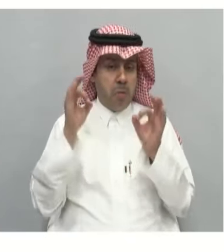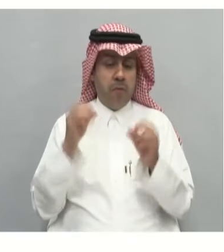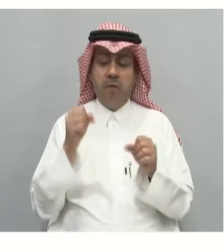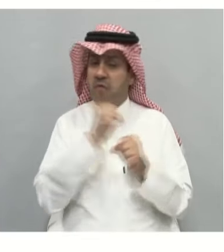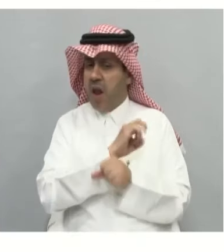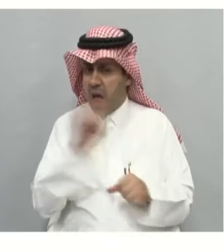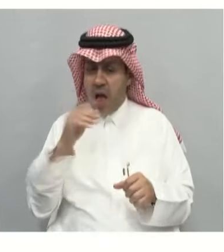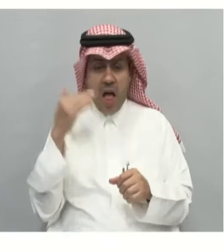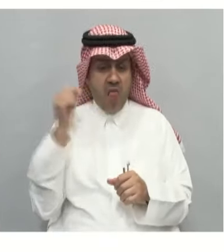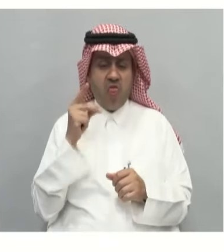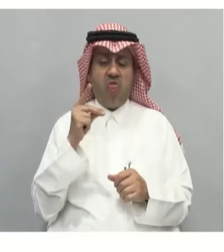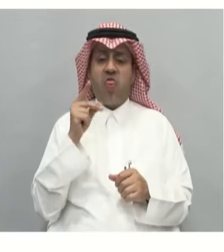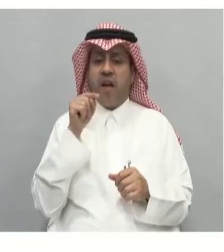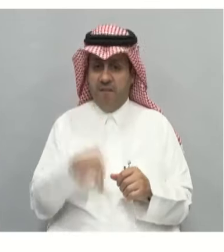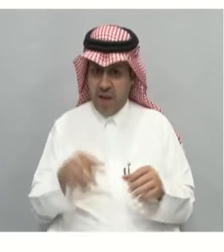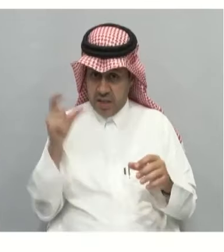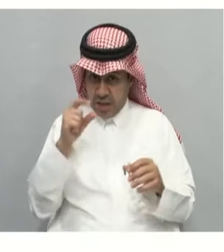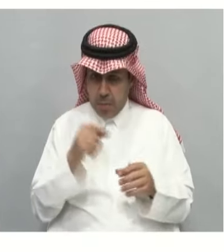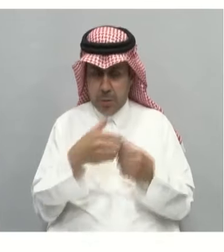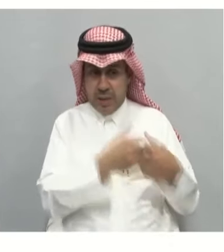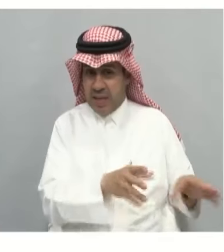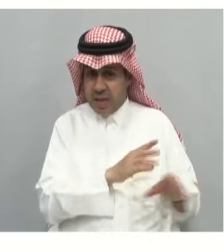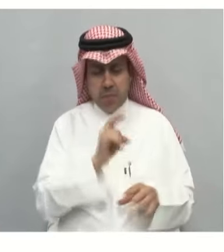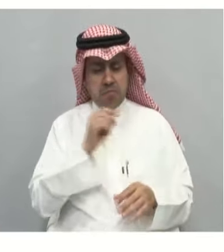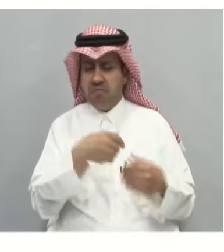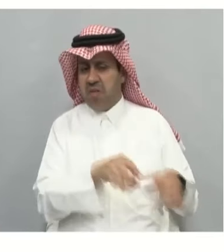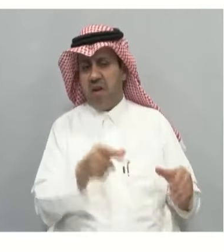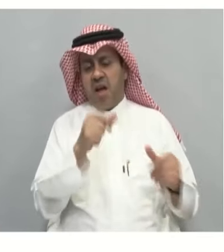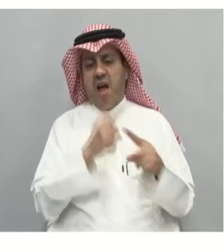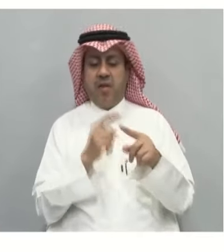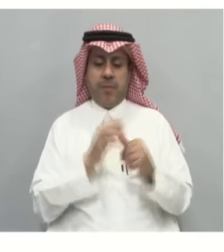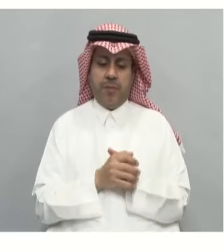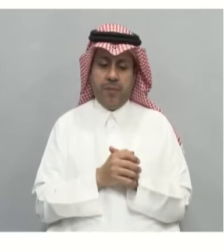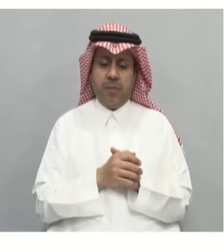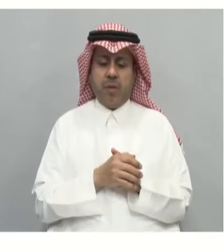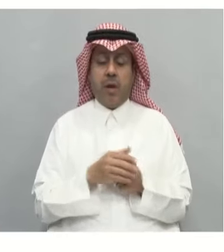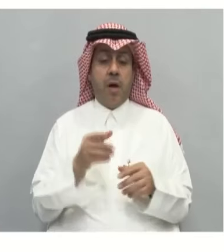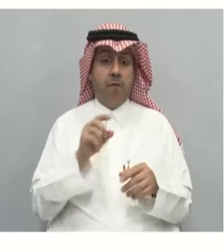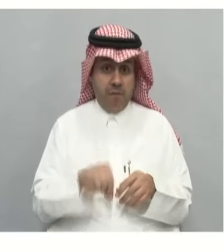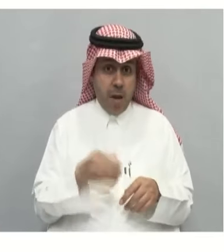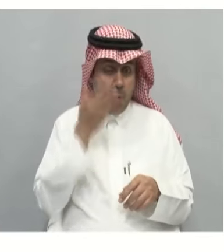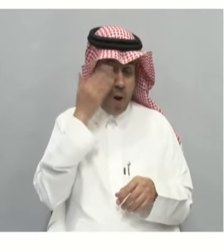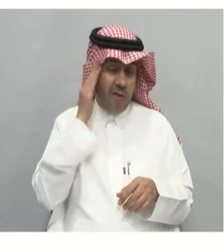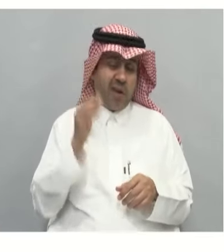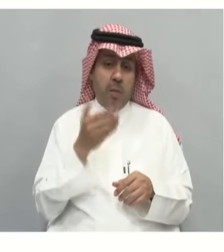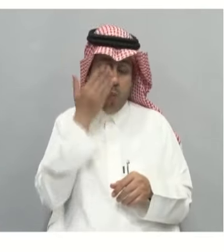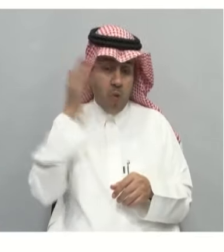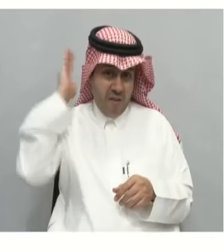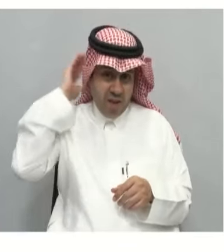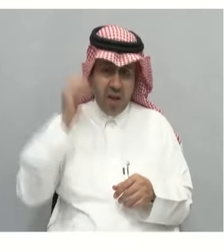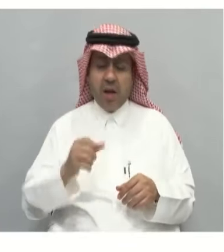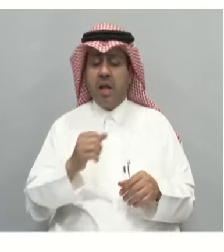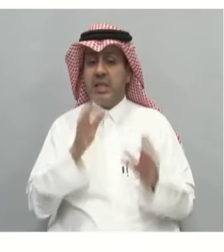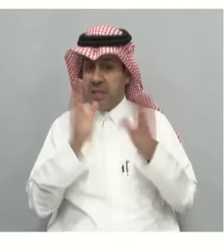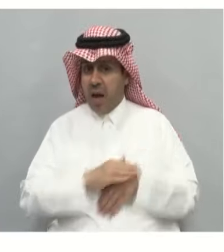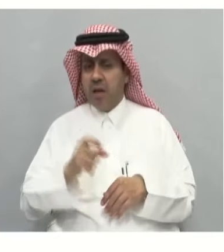تركها ومن صفات المنافقين استثقال الصلاه والتكاسل عنها كما بينه النبي